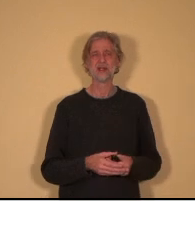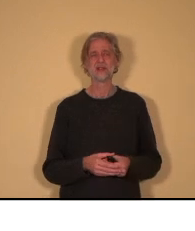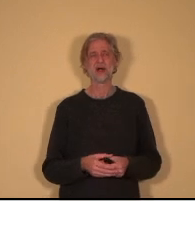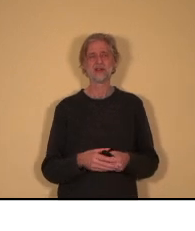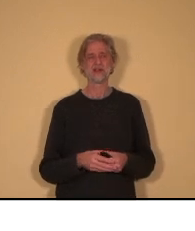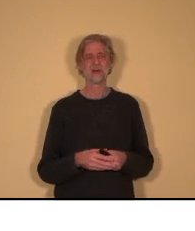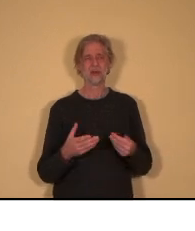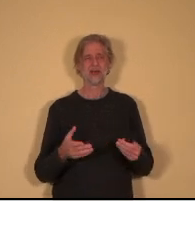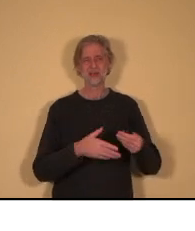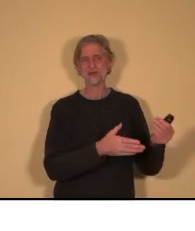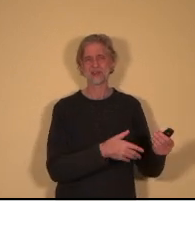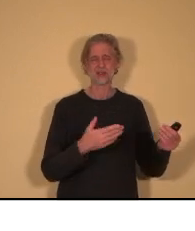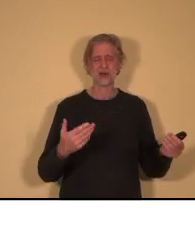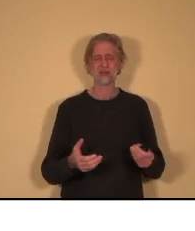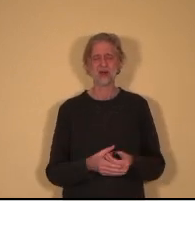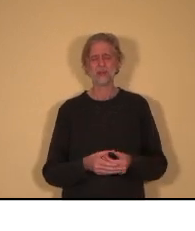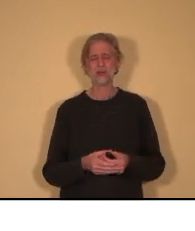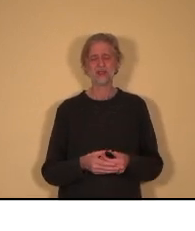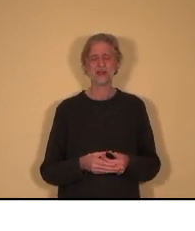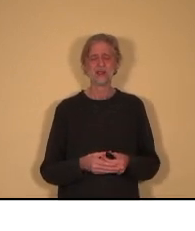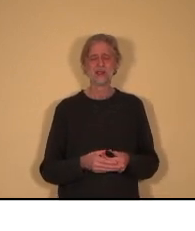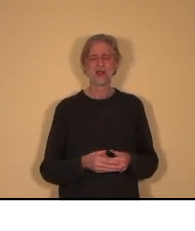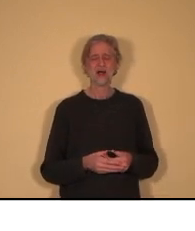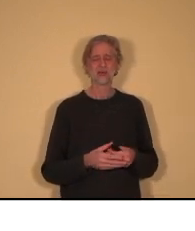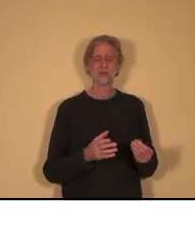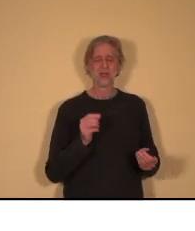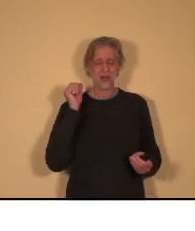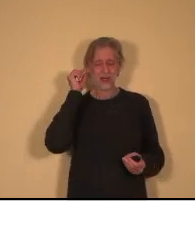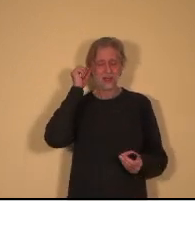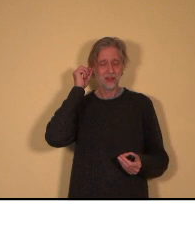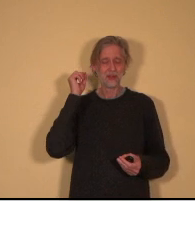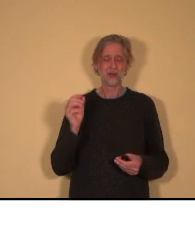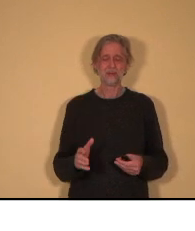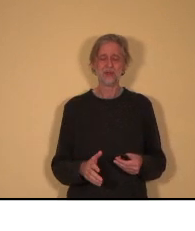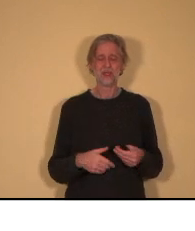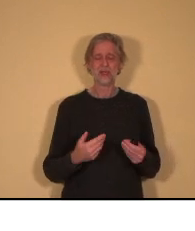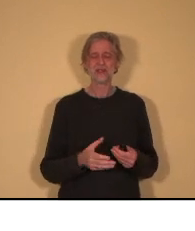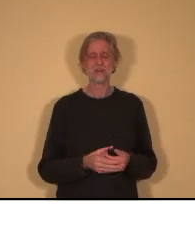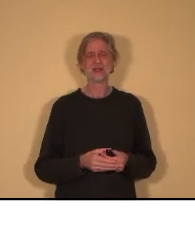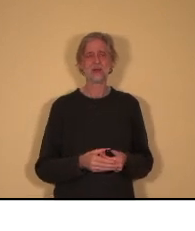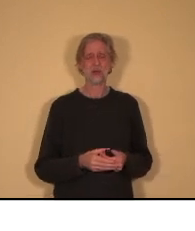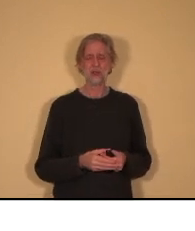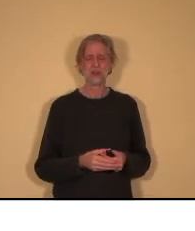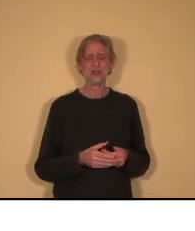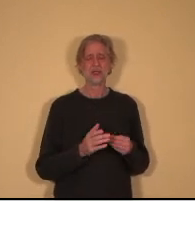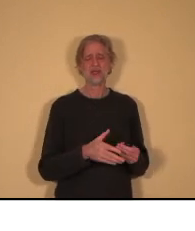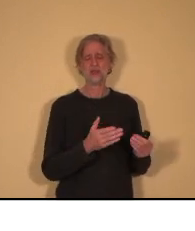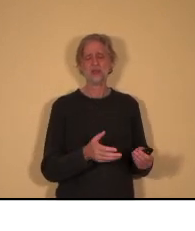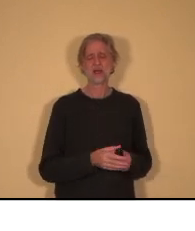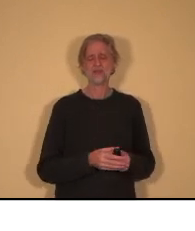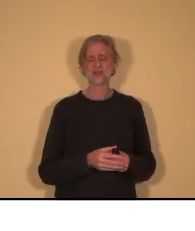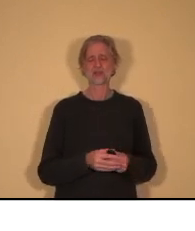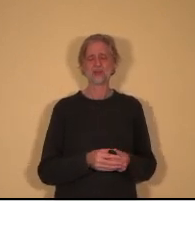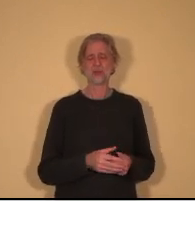geringere Dichte als Wasser. Wasser hat 1000 Gramm pro Liter. Also ein Liter Methanol enthält